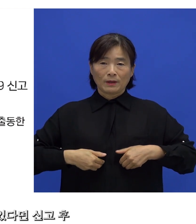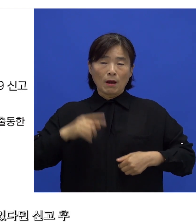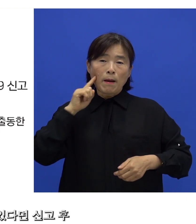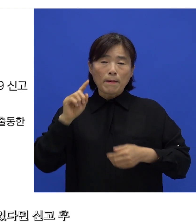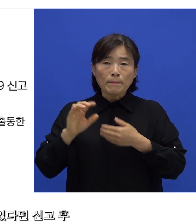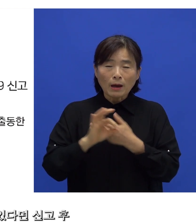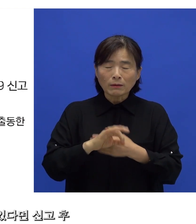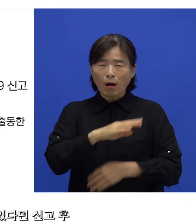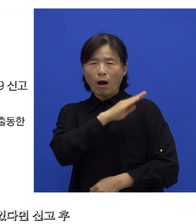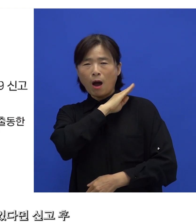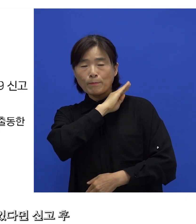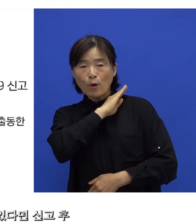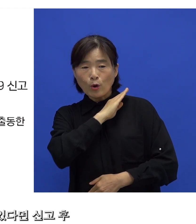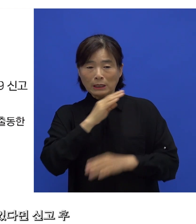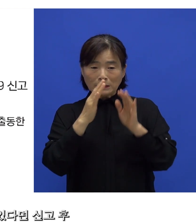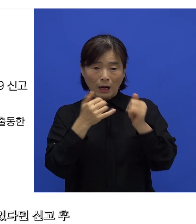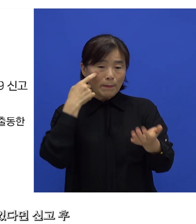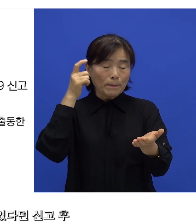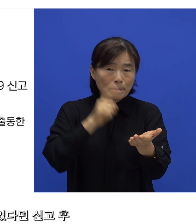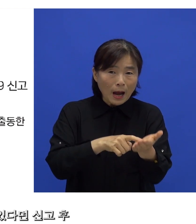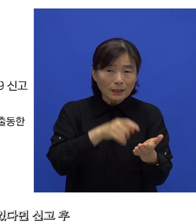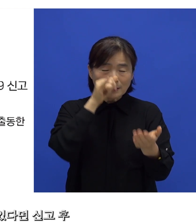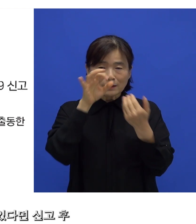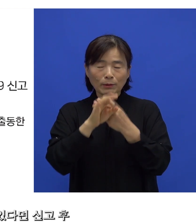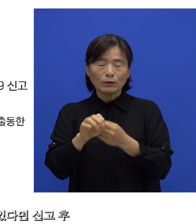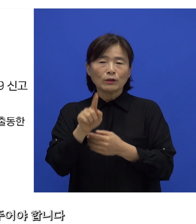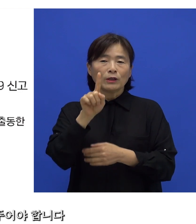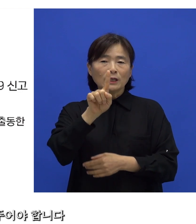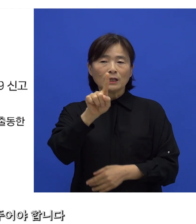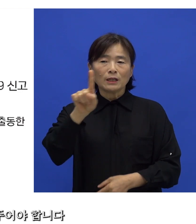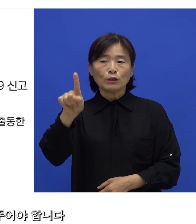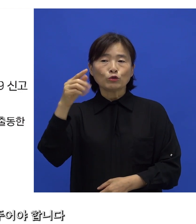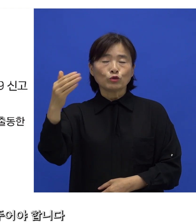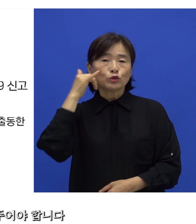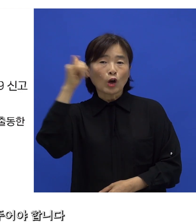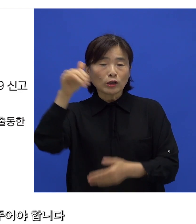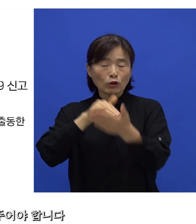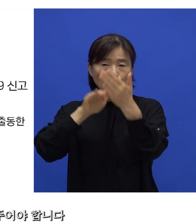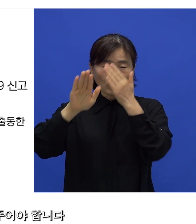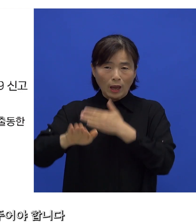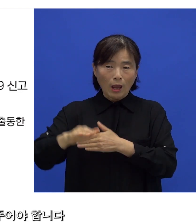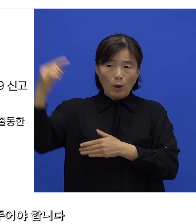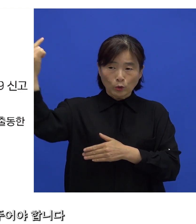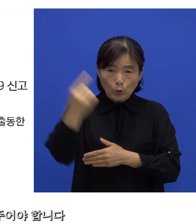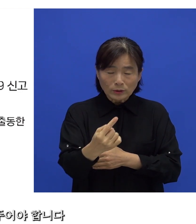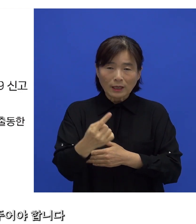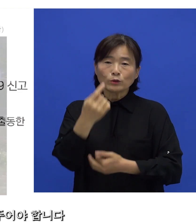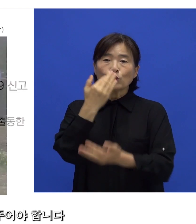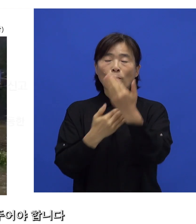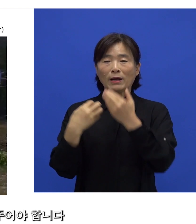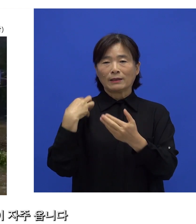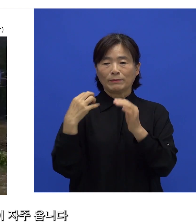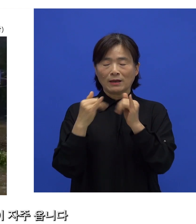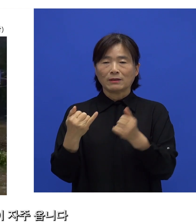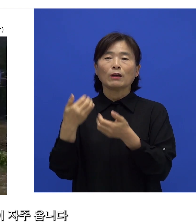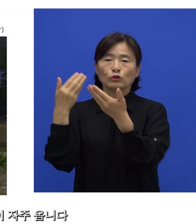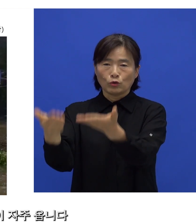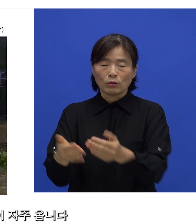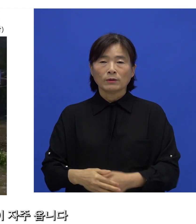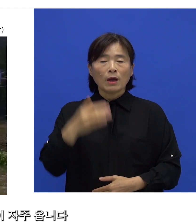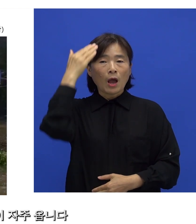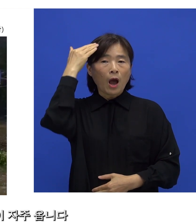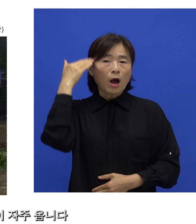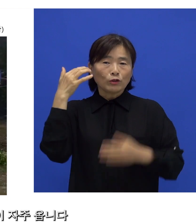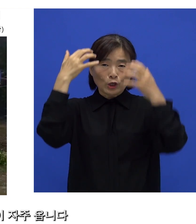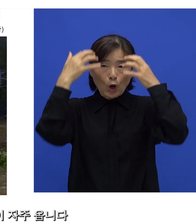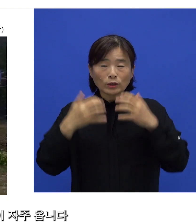만약 보이지 않는 사람이 있다면 신고 후 도착한 소방관에게 알려주어야 합니다. 한국은